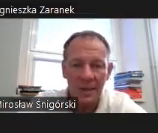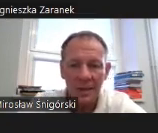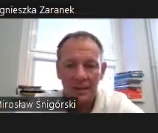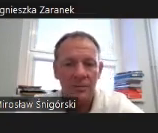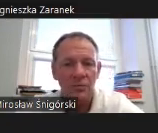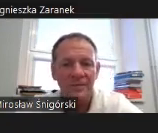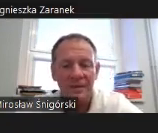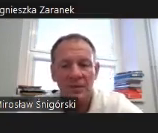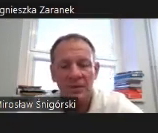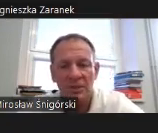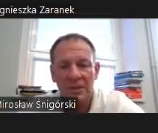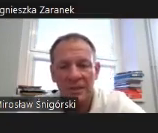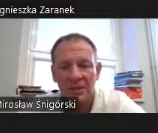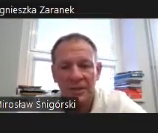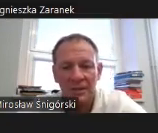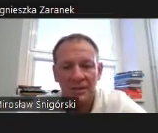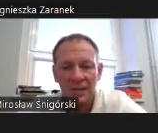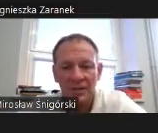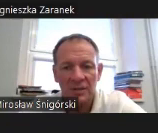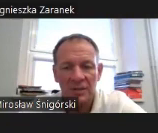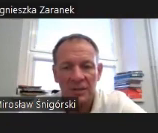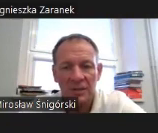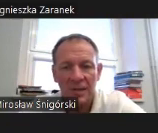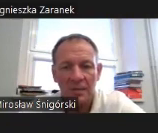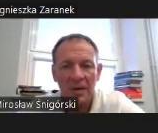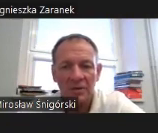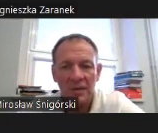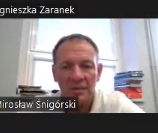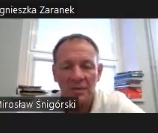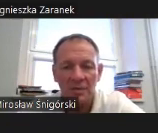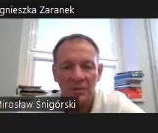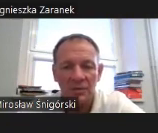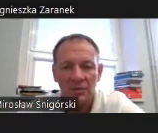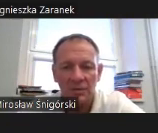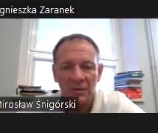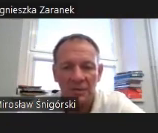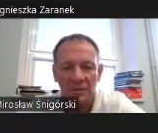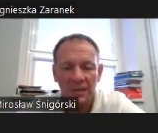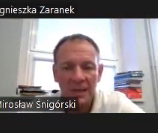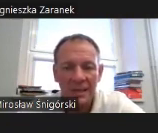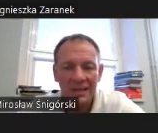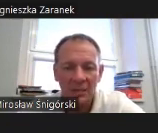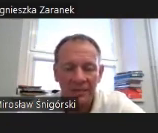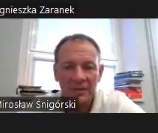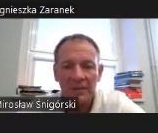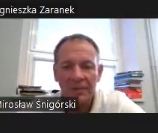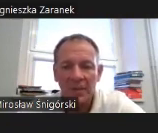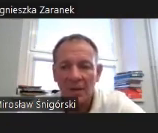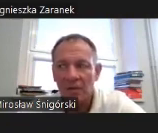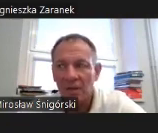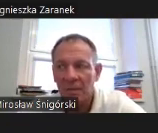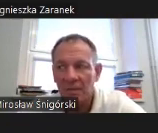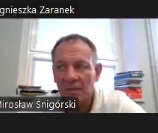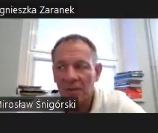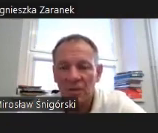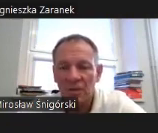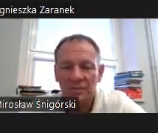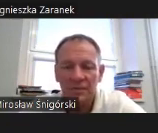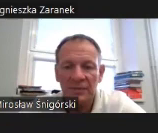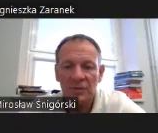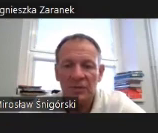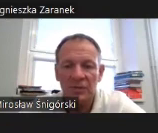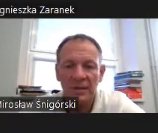tysięcy. Używam określenia, że na to stać najbogatszych, abyśmy mogli się tymi dziećmi zajmować. Nie mam